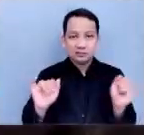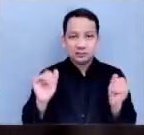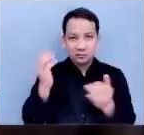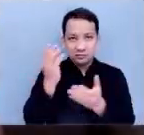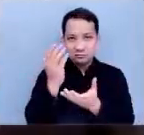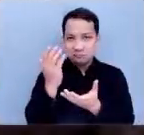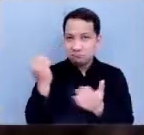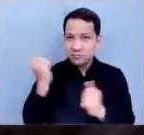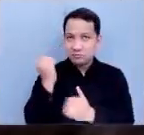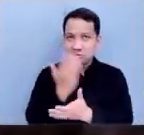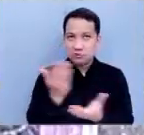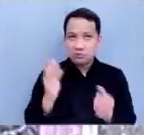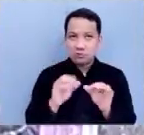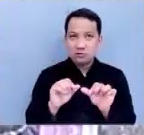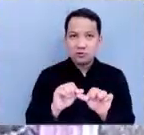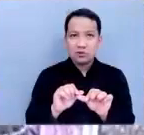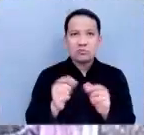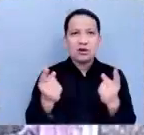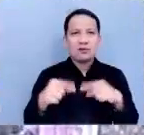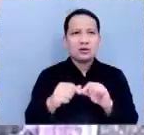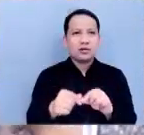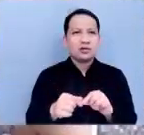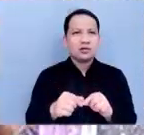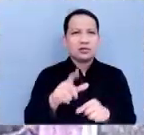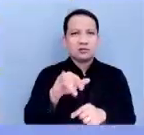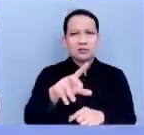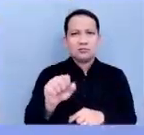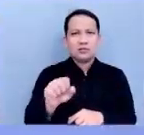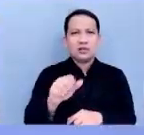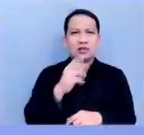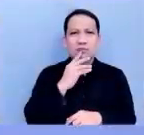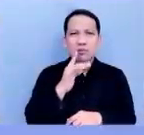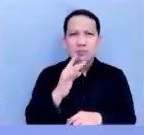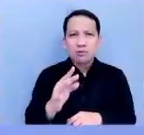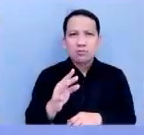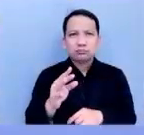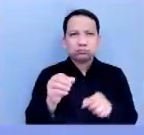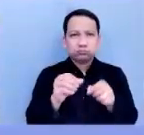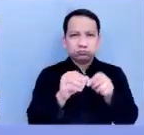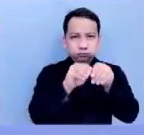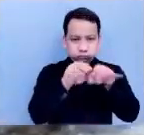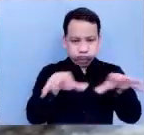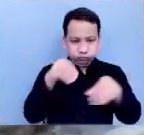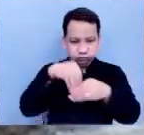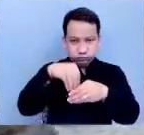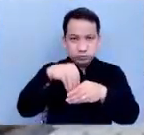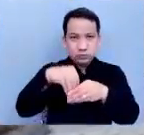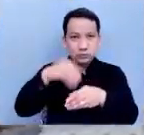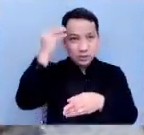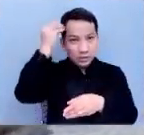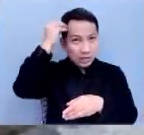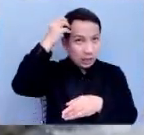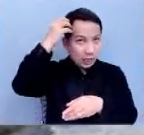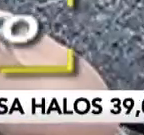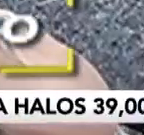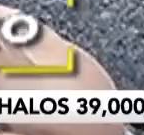hindi naagapan. Dulot ito ng louse saliva o laway ng kuto na nagsisimulang mamuhay sa ating mga anit sa loob